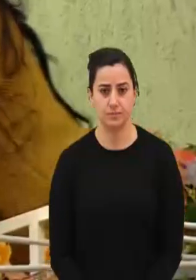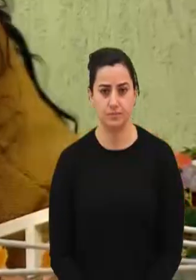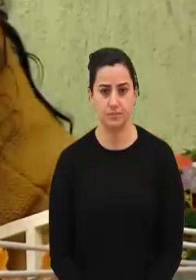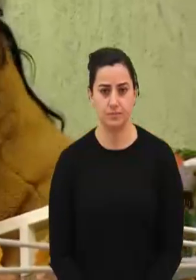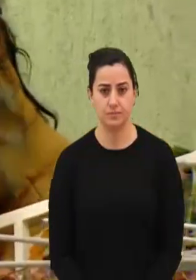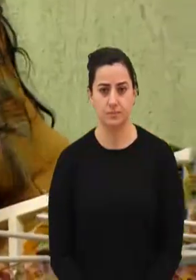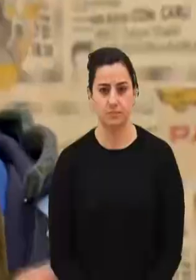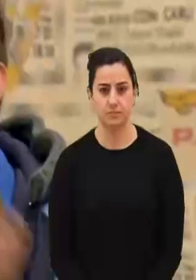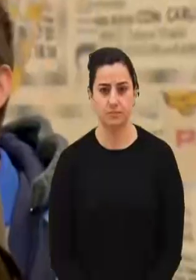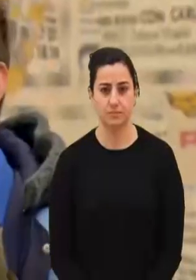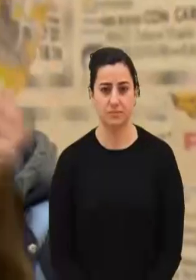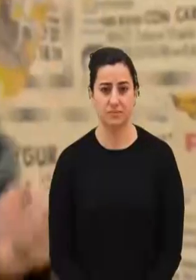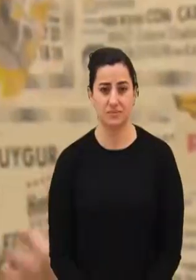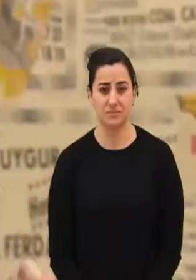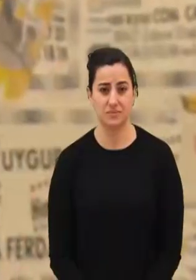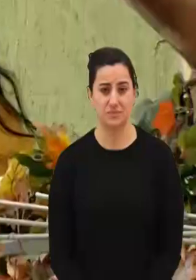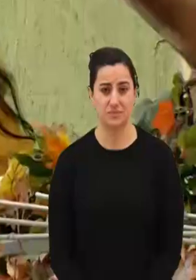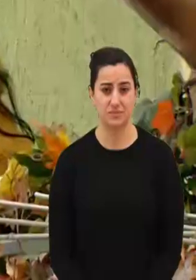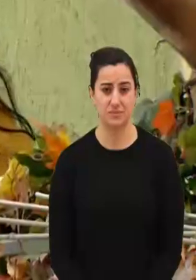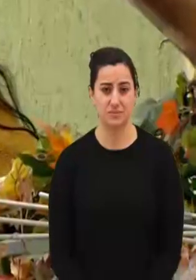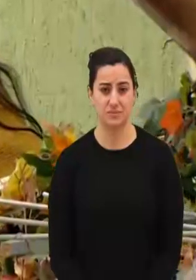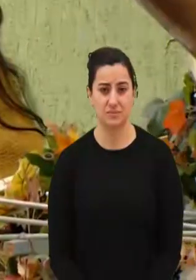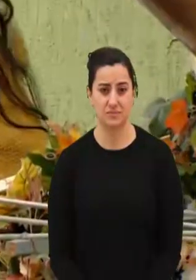oldu diye kaş göz etti Ali'ye. Ya anne.